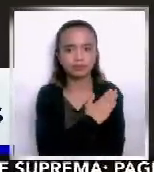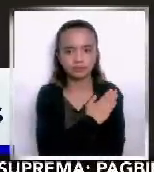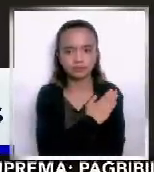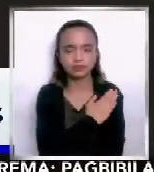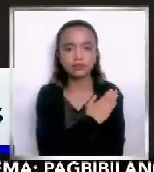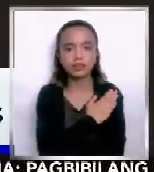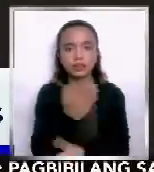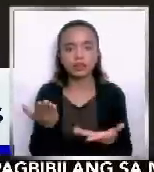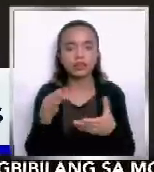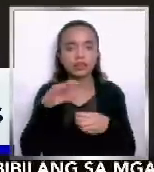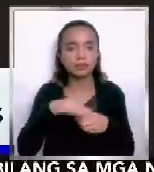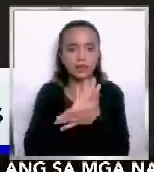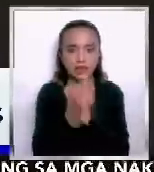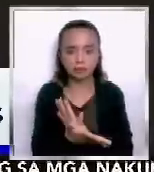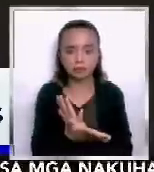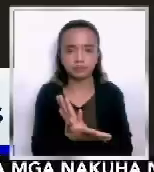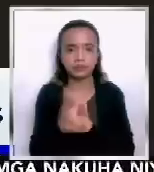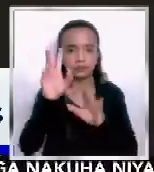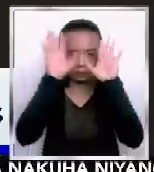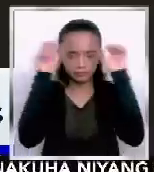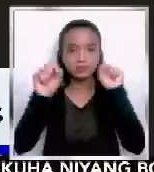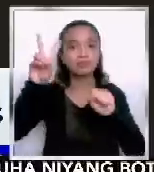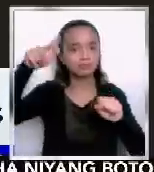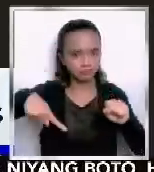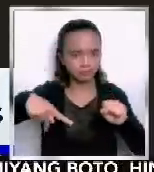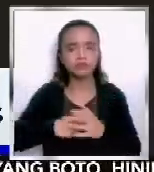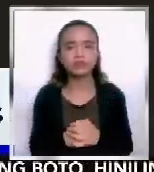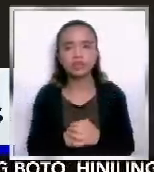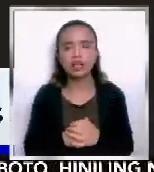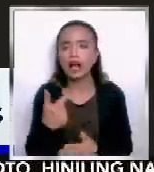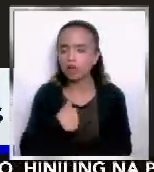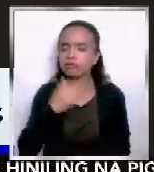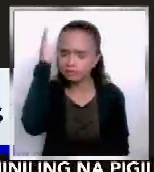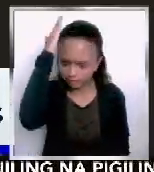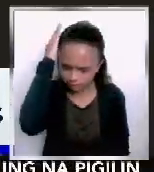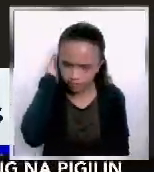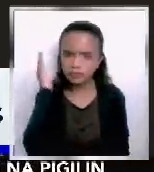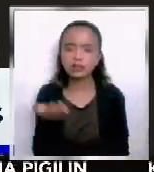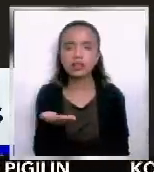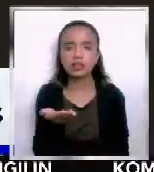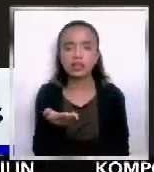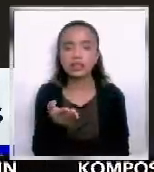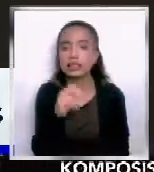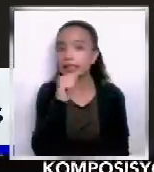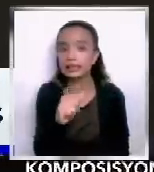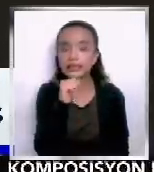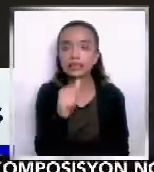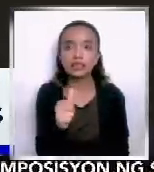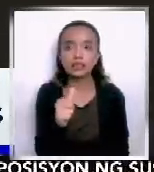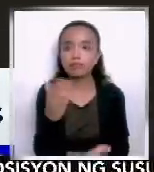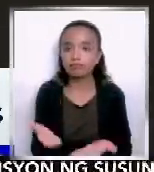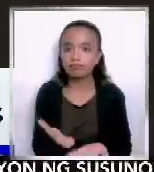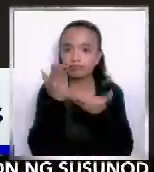office as President and Vice President. And I appeal to you, instead of pushing for your